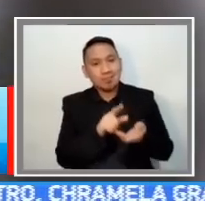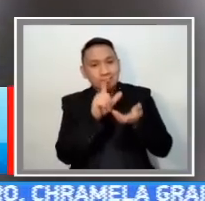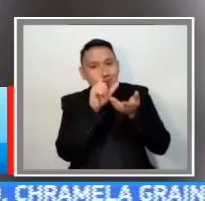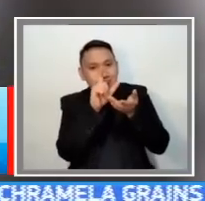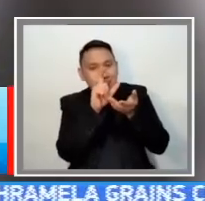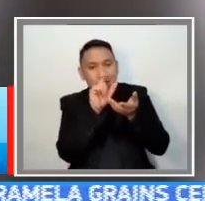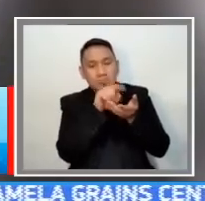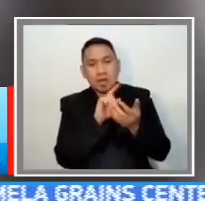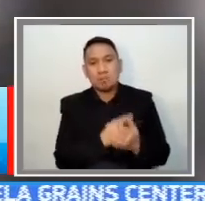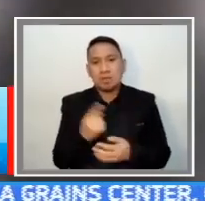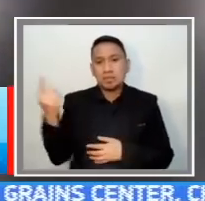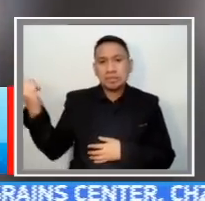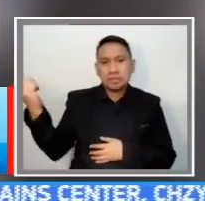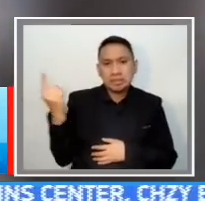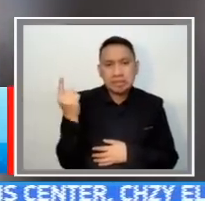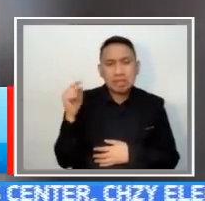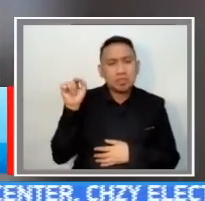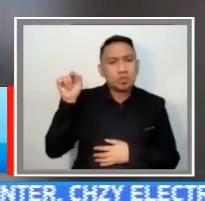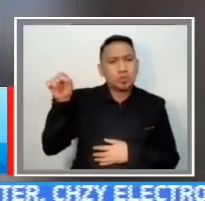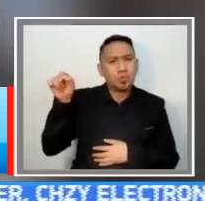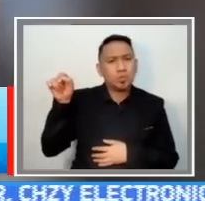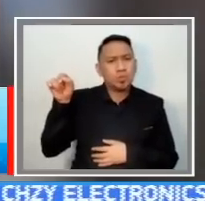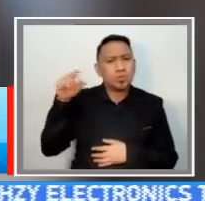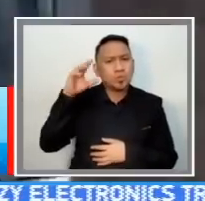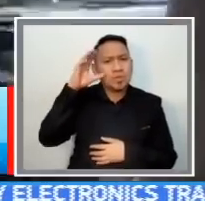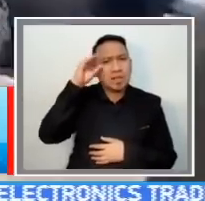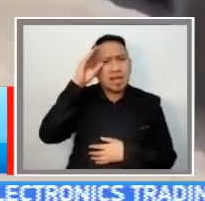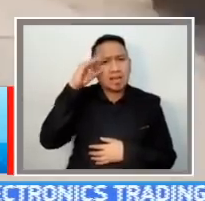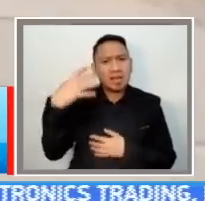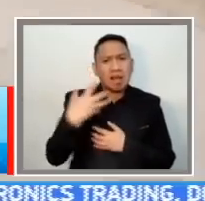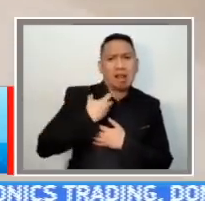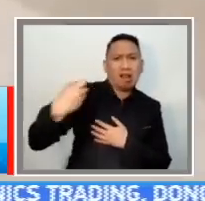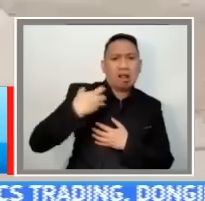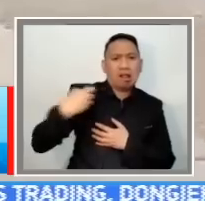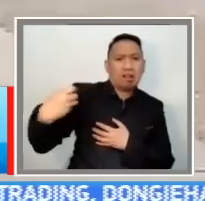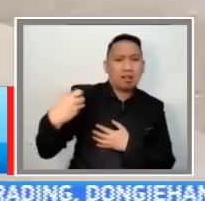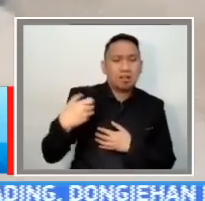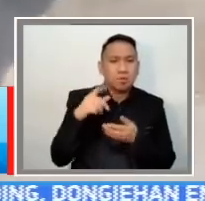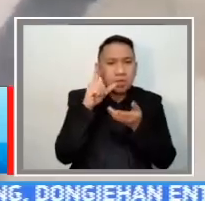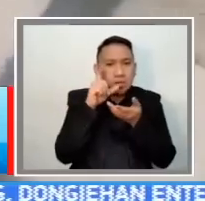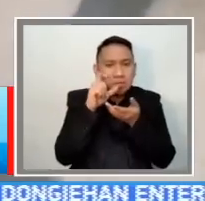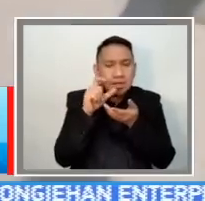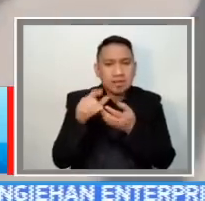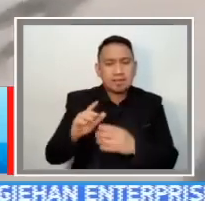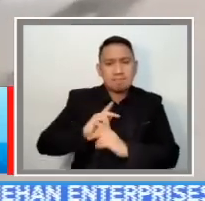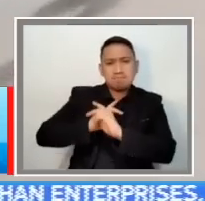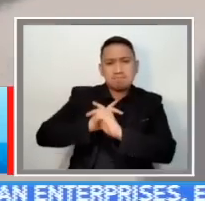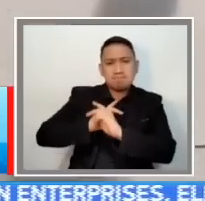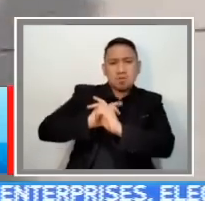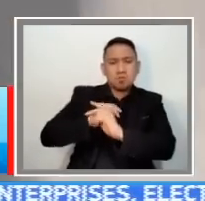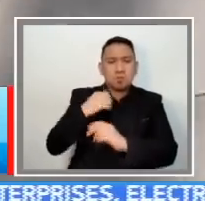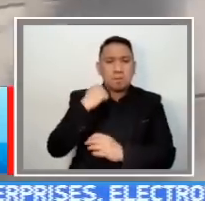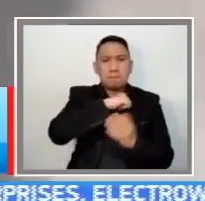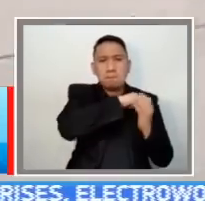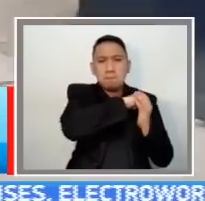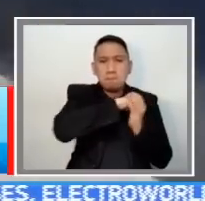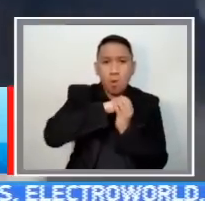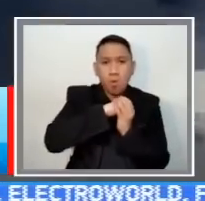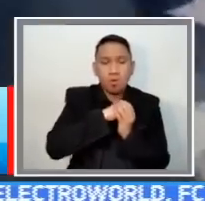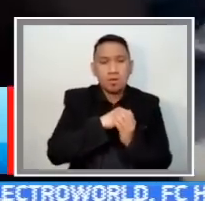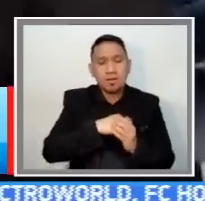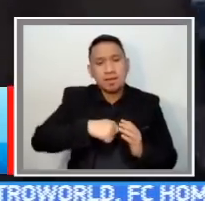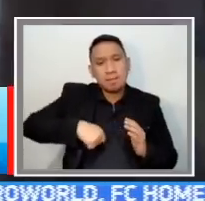ng isang lalaki at sinubukang agawin ang kanyang kamera. Nang magpumigil si Nicky, siniko na siya at pinagsisiparaw ng